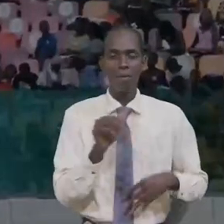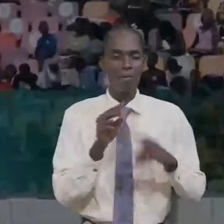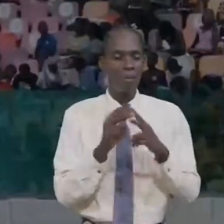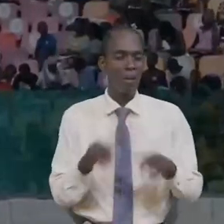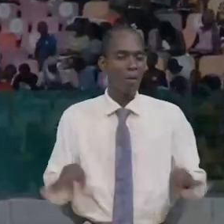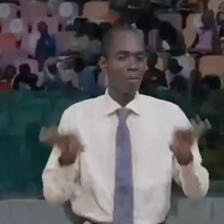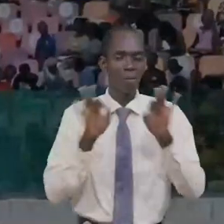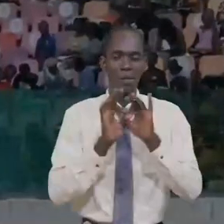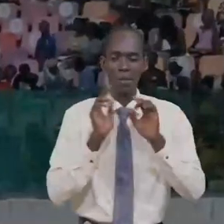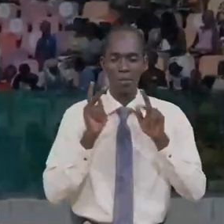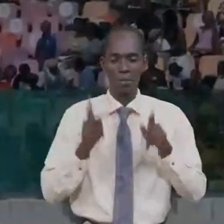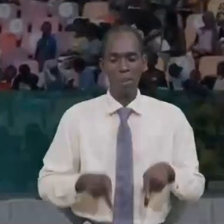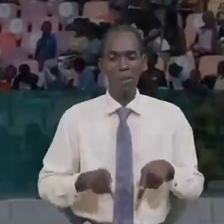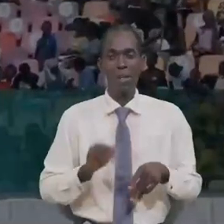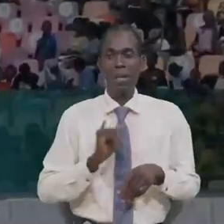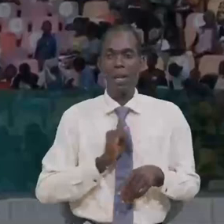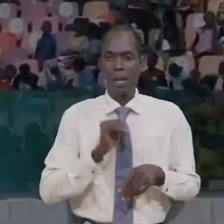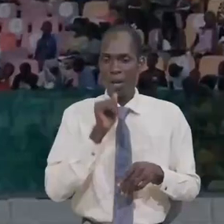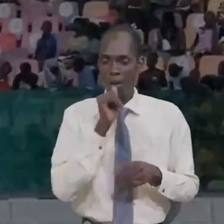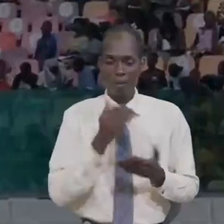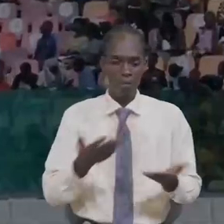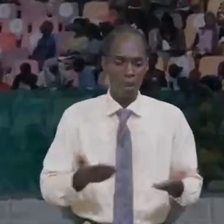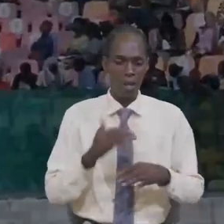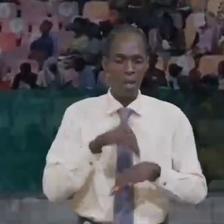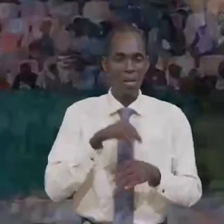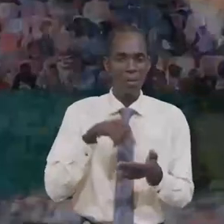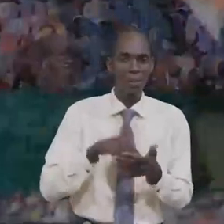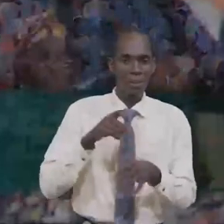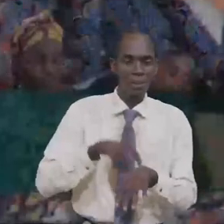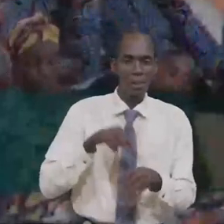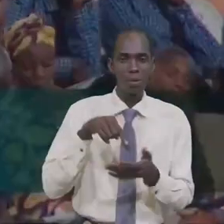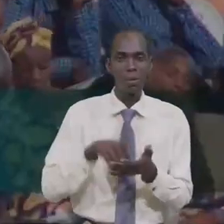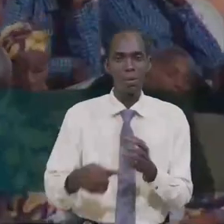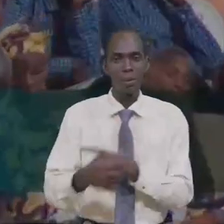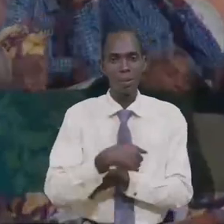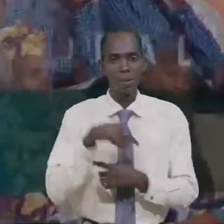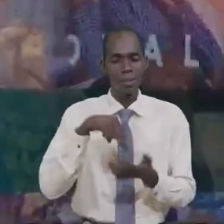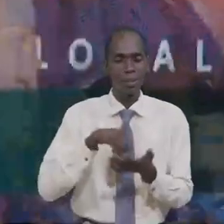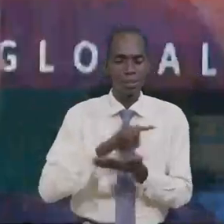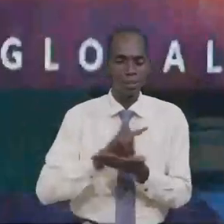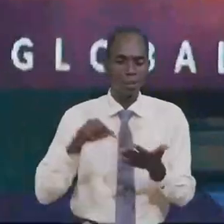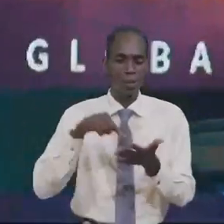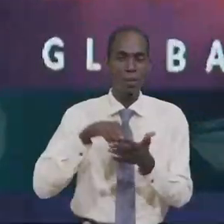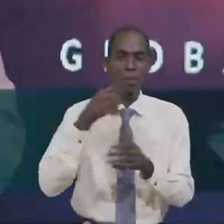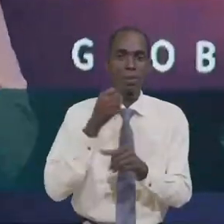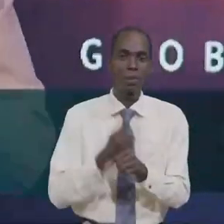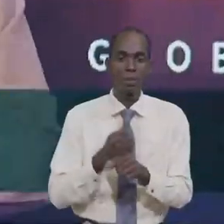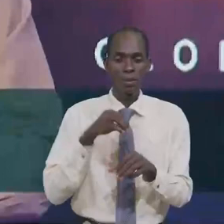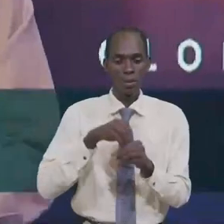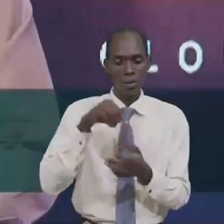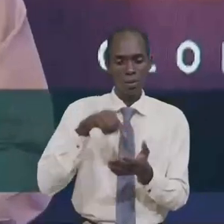je suis là en ce moment un seul jour cette semaine cette année et dans cette vie pour un